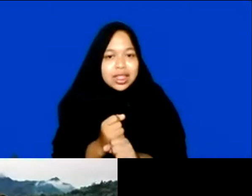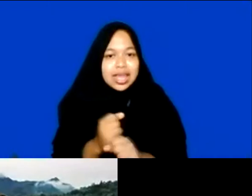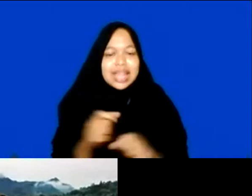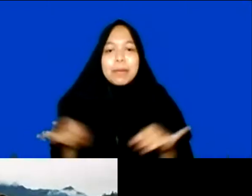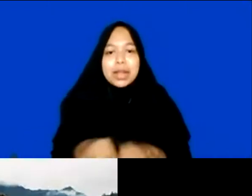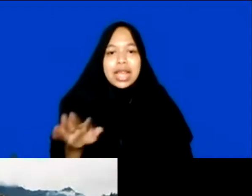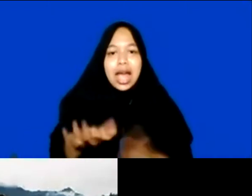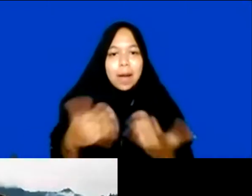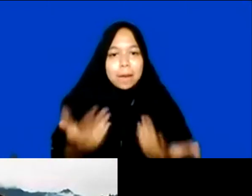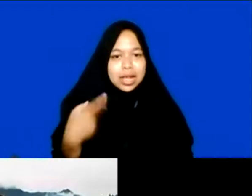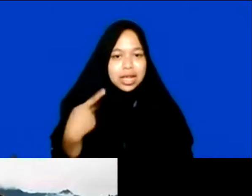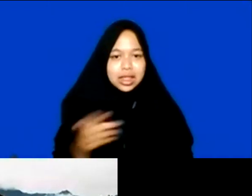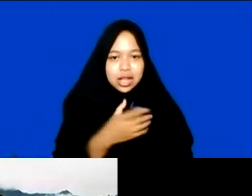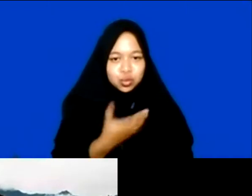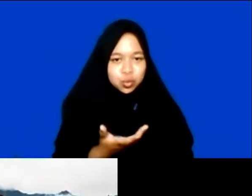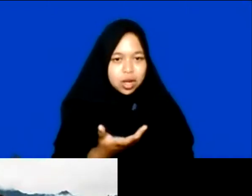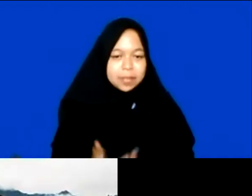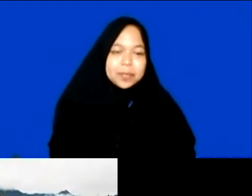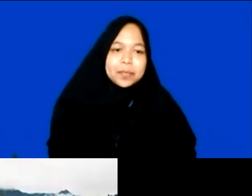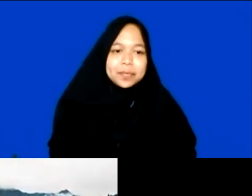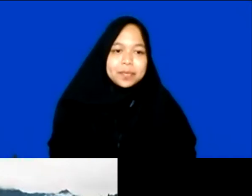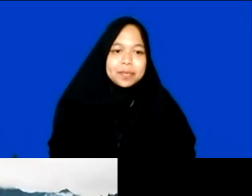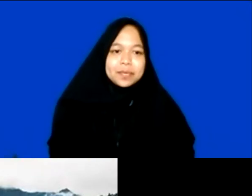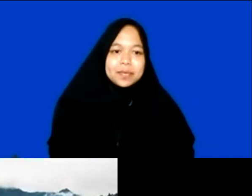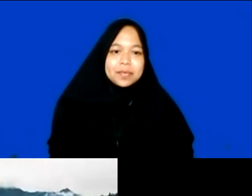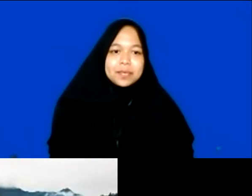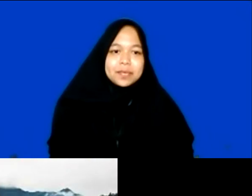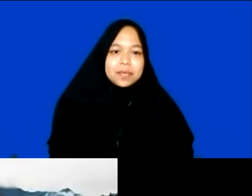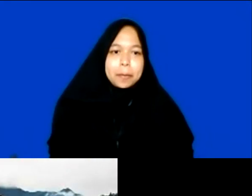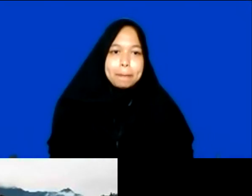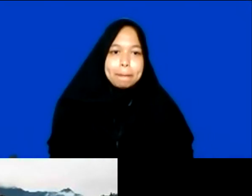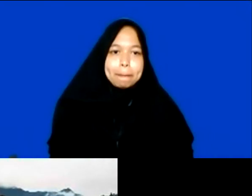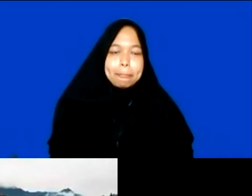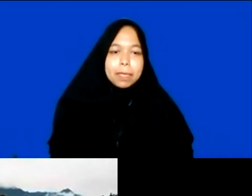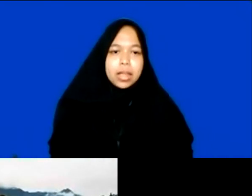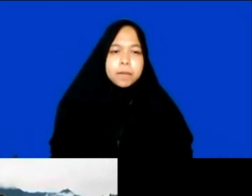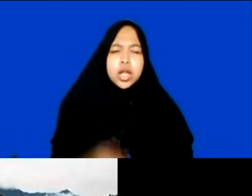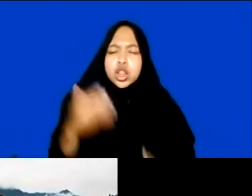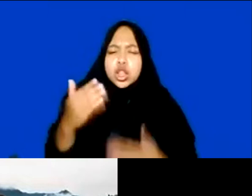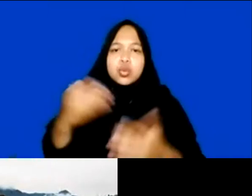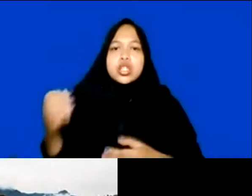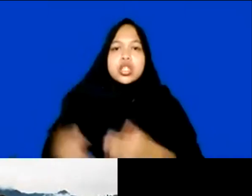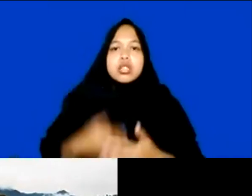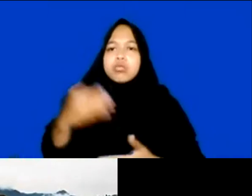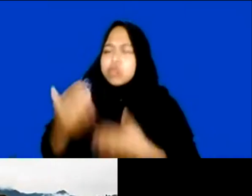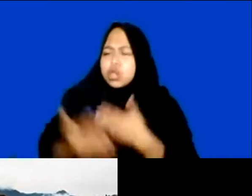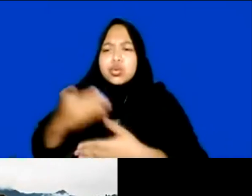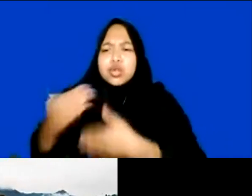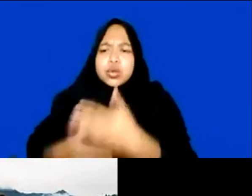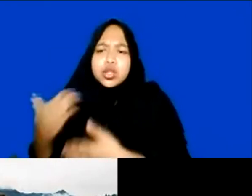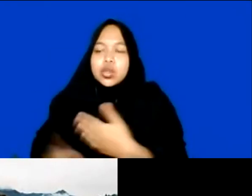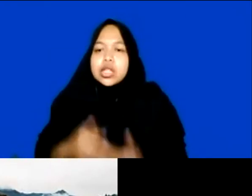monoton maksudnya jangan terlalu cepat kayak kita merasa menemukan oh ya udah begini nih asik nih enggak tapi terus berkembang aja terus berjalan aja dan akhirnya